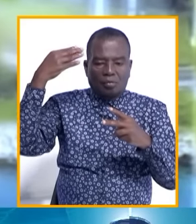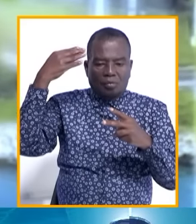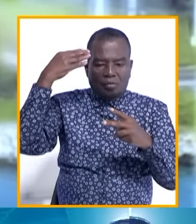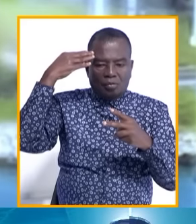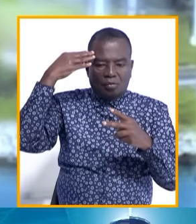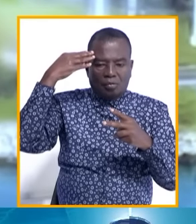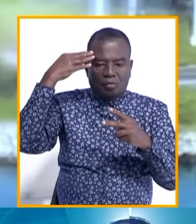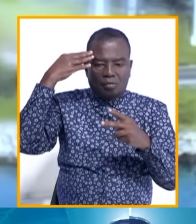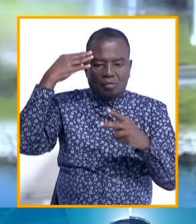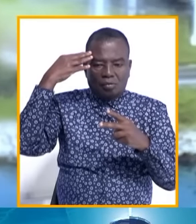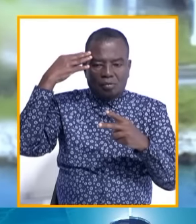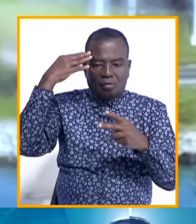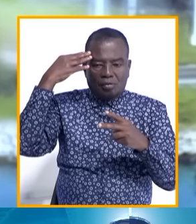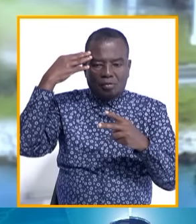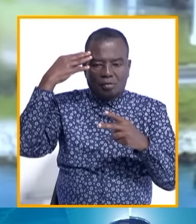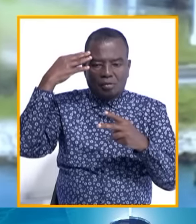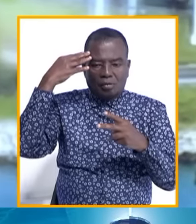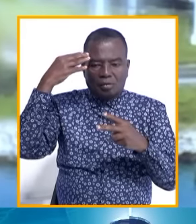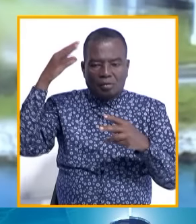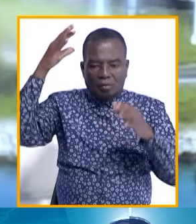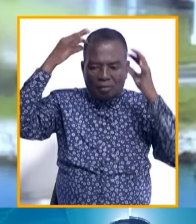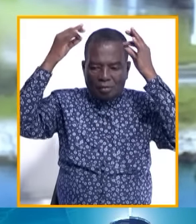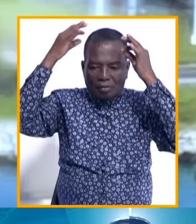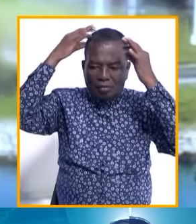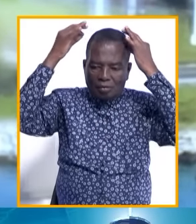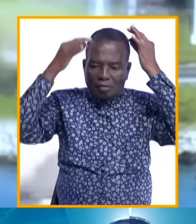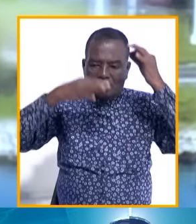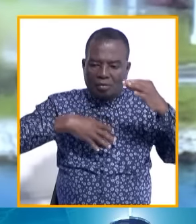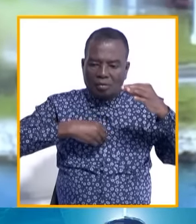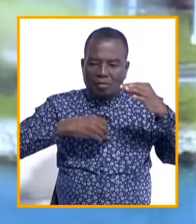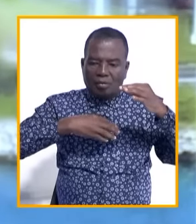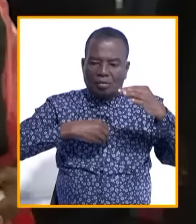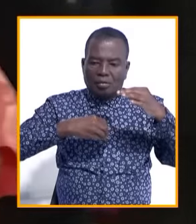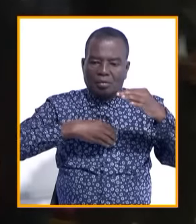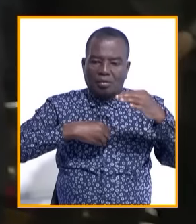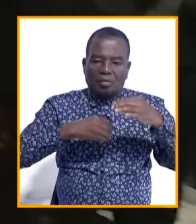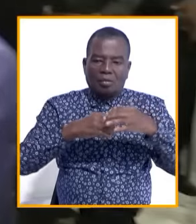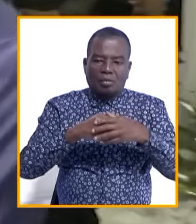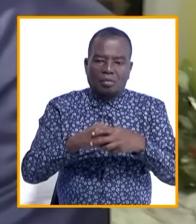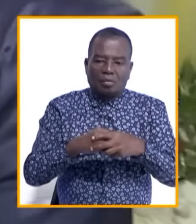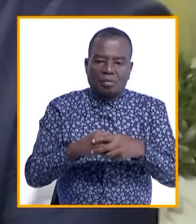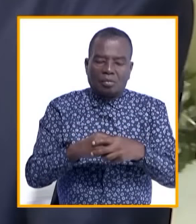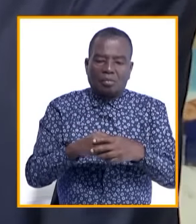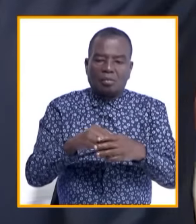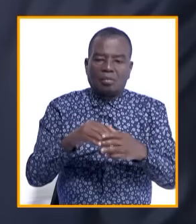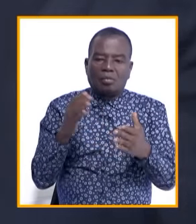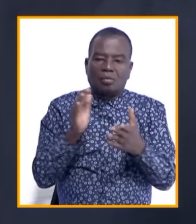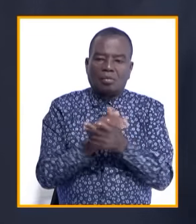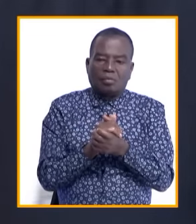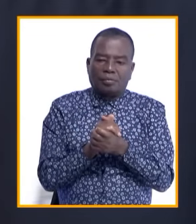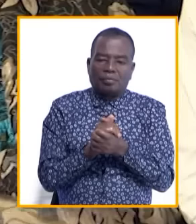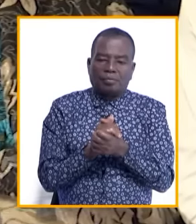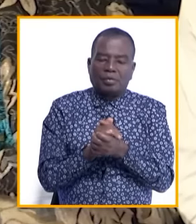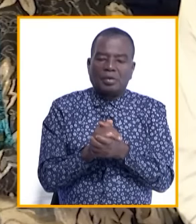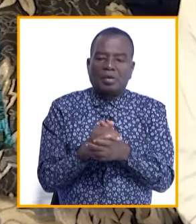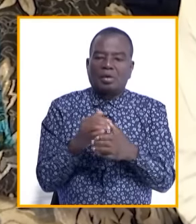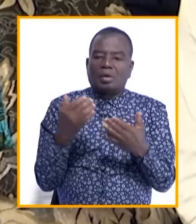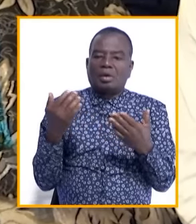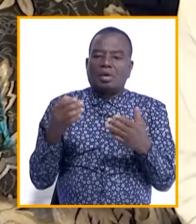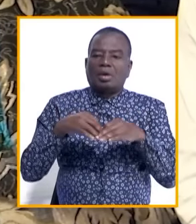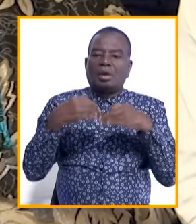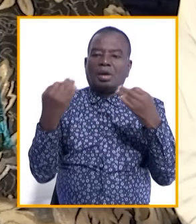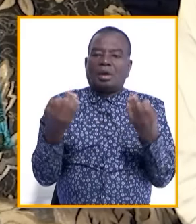regrettée Esther Adassa Kouassi. Le reportage d'Abdoulaye Koné. C'est la gorge nouée par la douleur que la